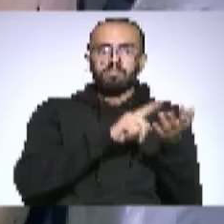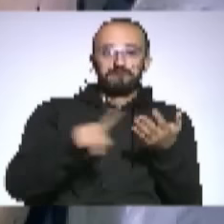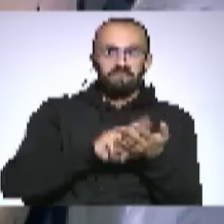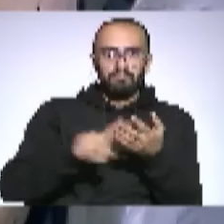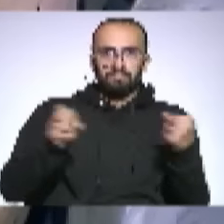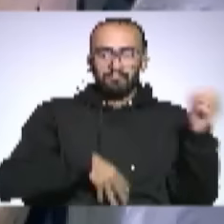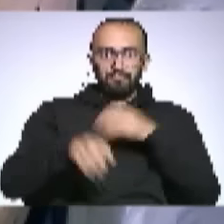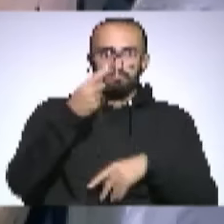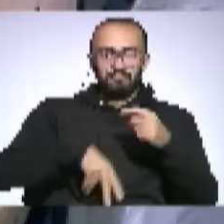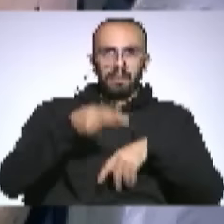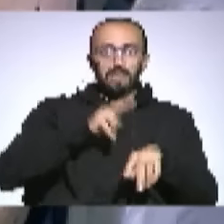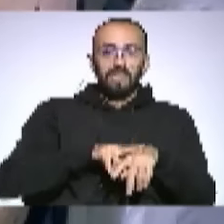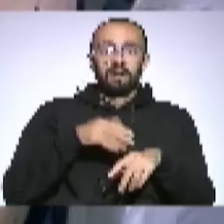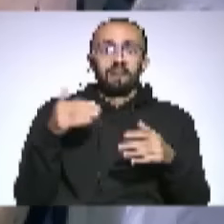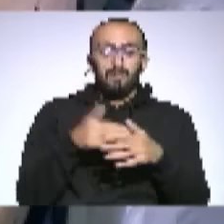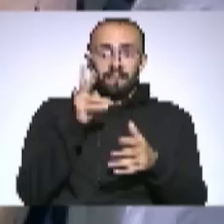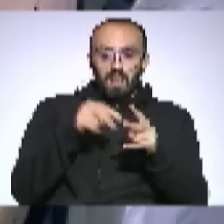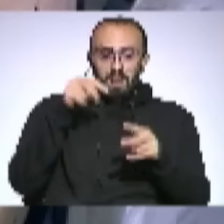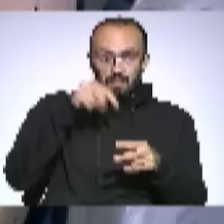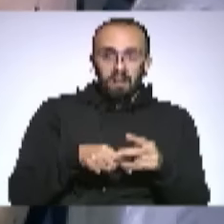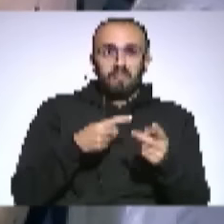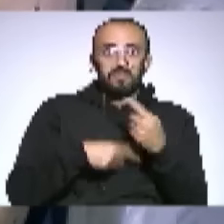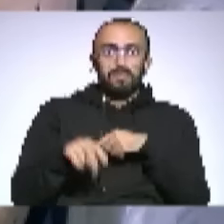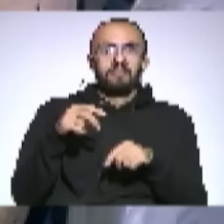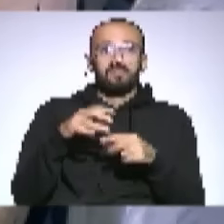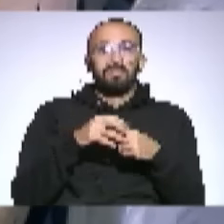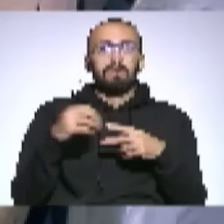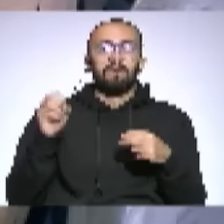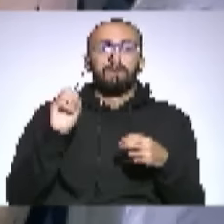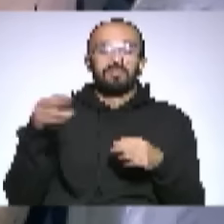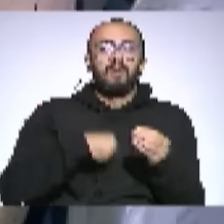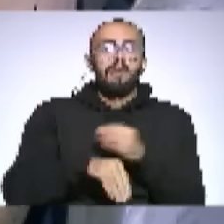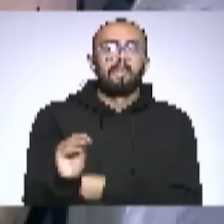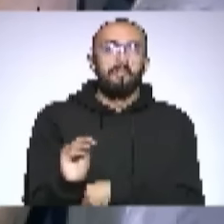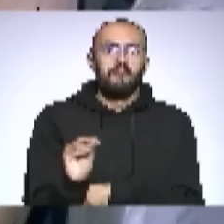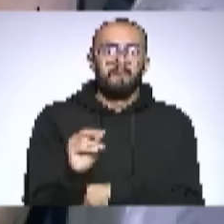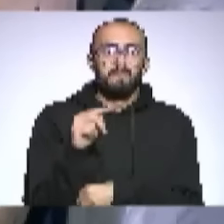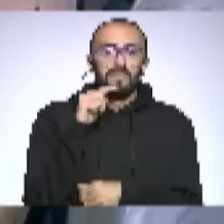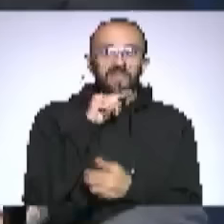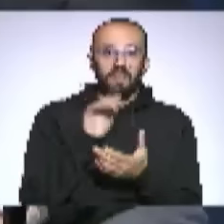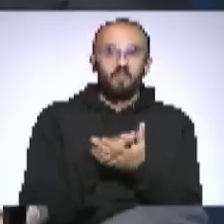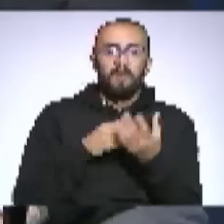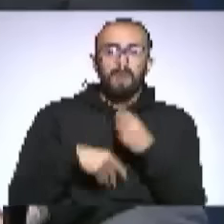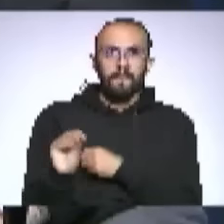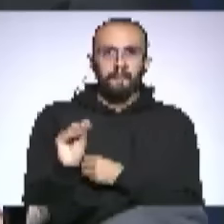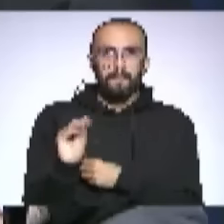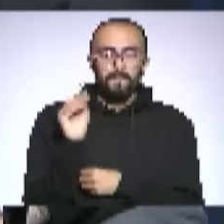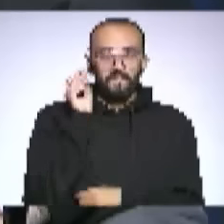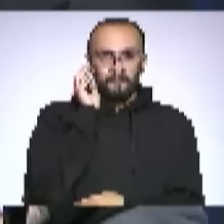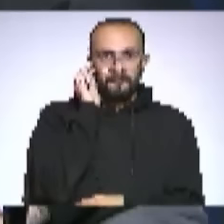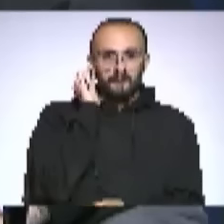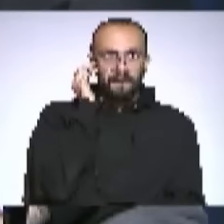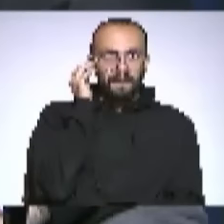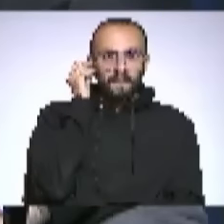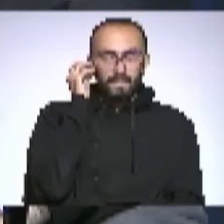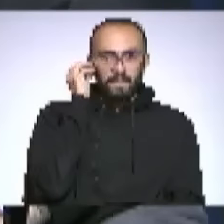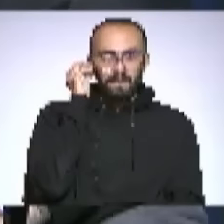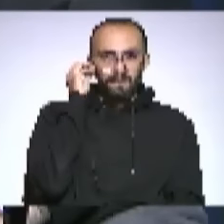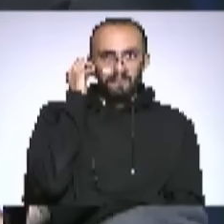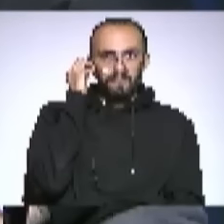ورجعنا تاني ويوم الفرح الدبل اخدتهم واحده صاحبتها وهربت بيهم ايه ايه اللي هربت